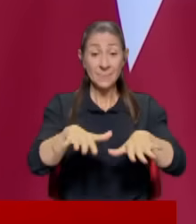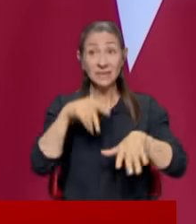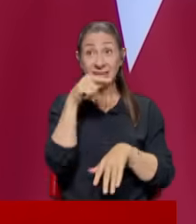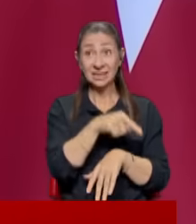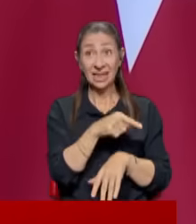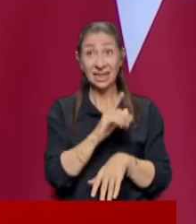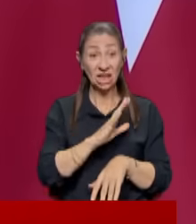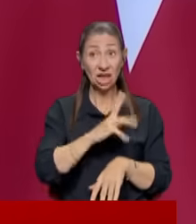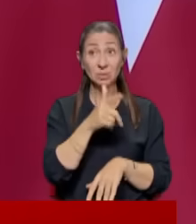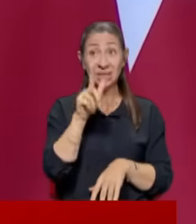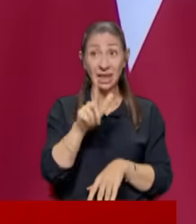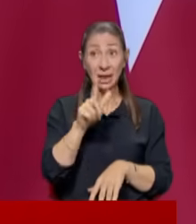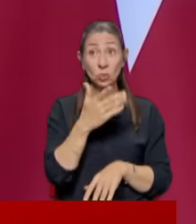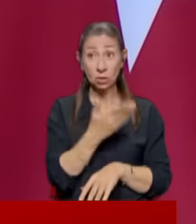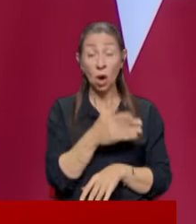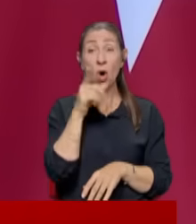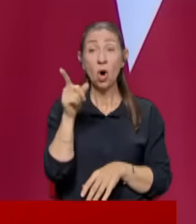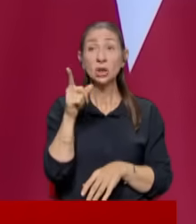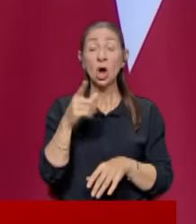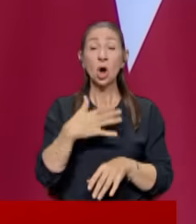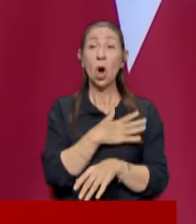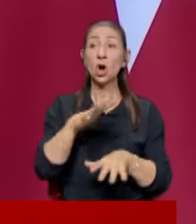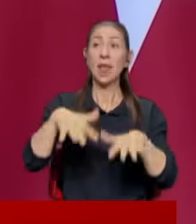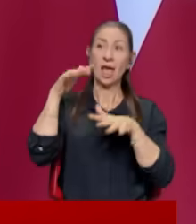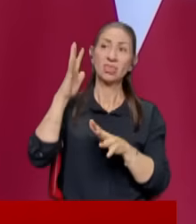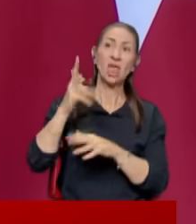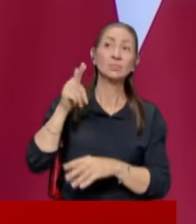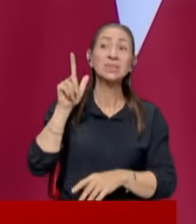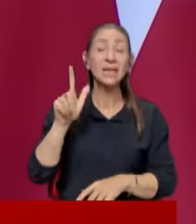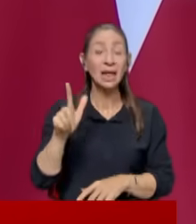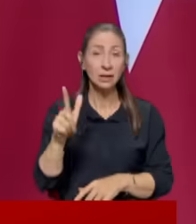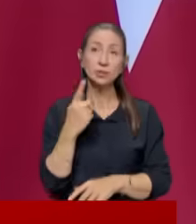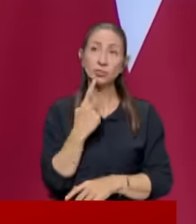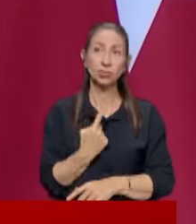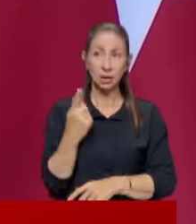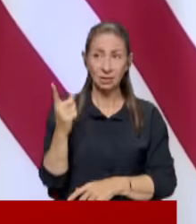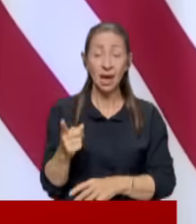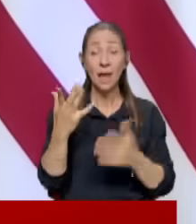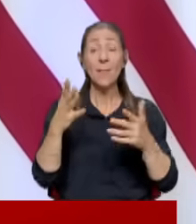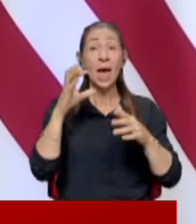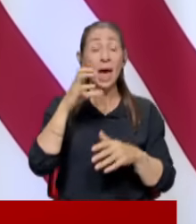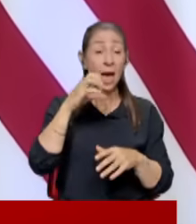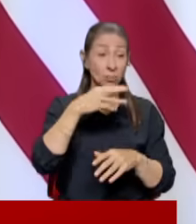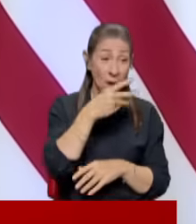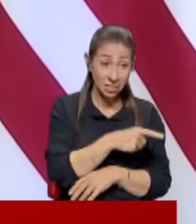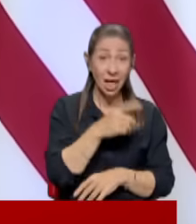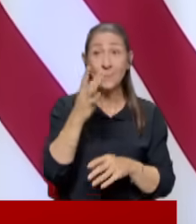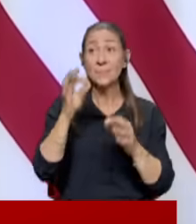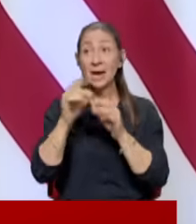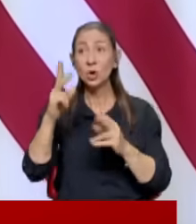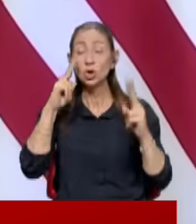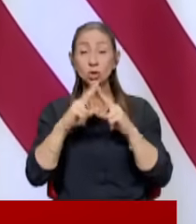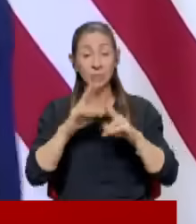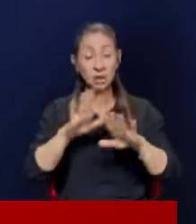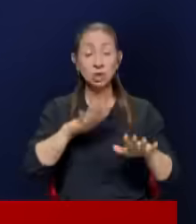parlamentodan geçmesi gerekiyorsa orada da kongreden geçmesinin gerektiğini. Hem Erdoğan hem de Biden görüşme